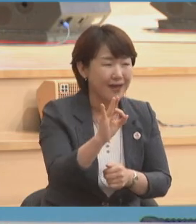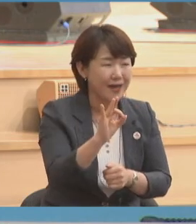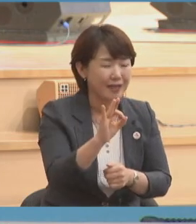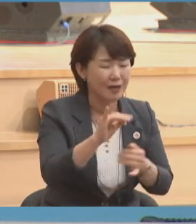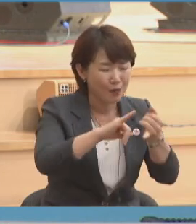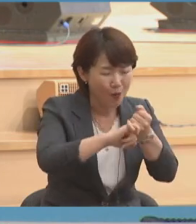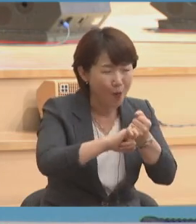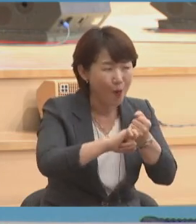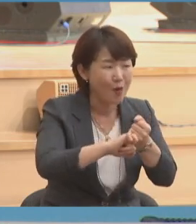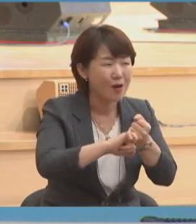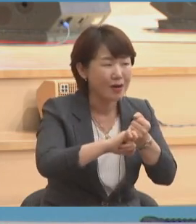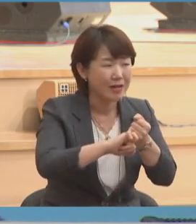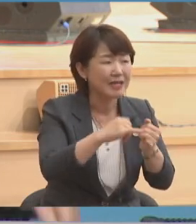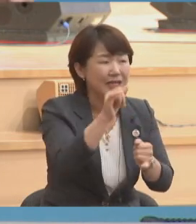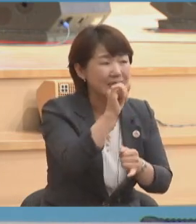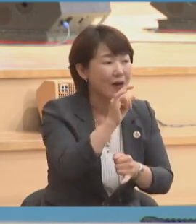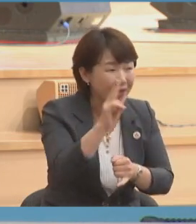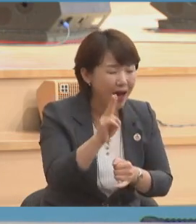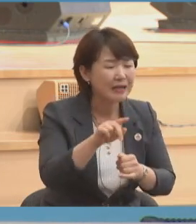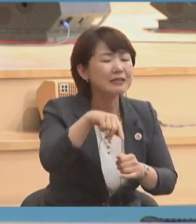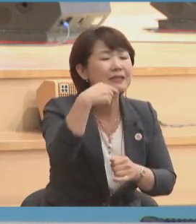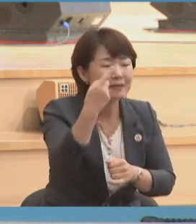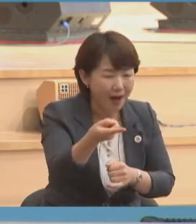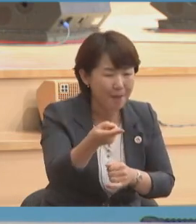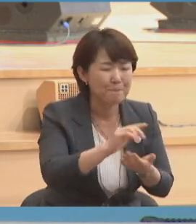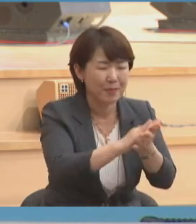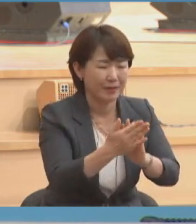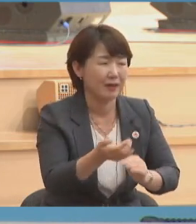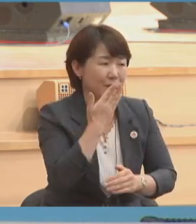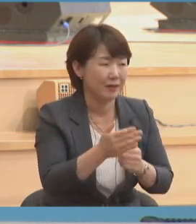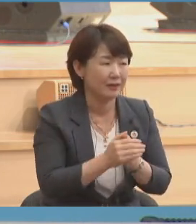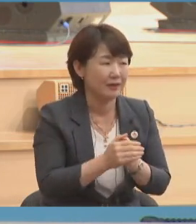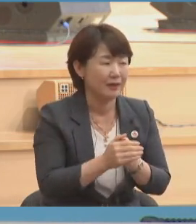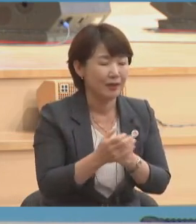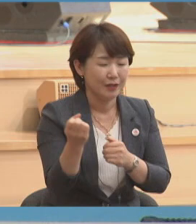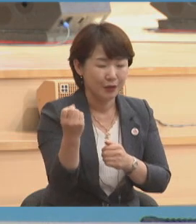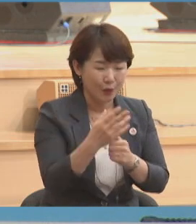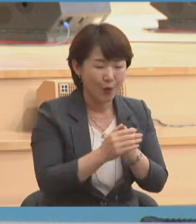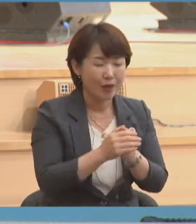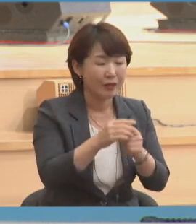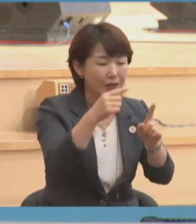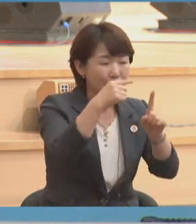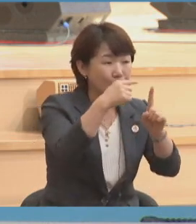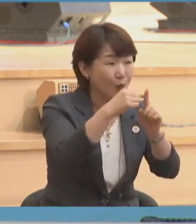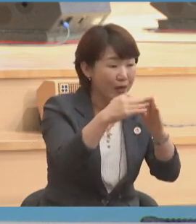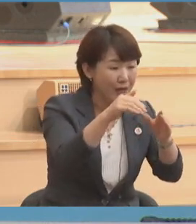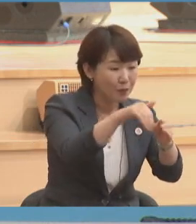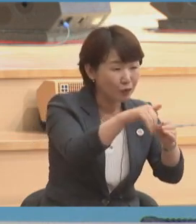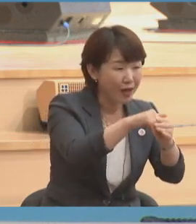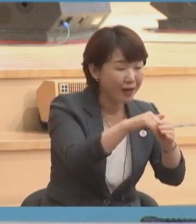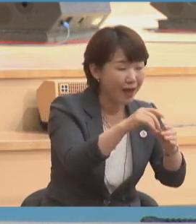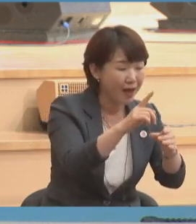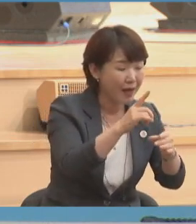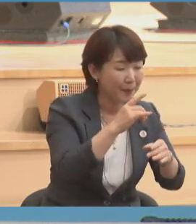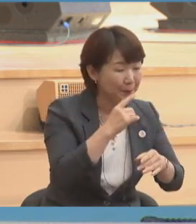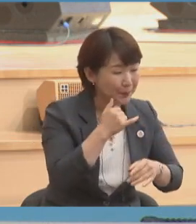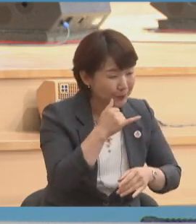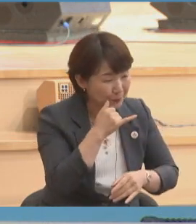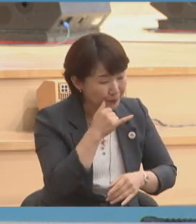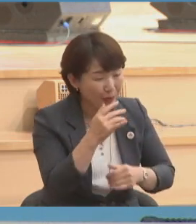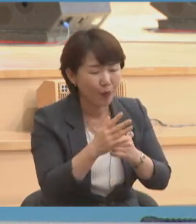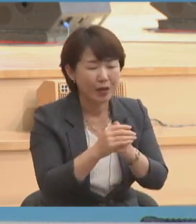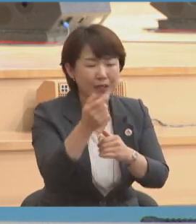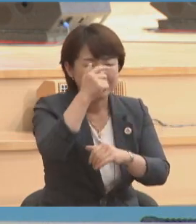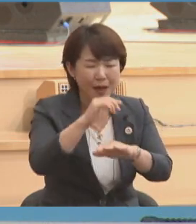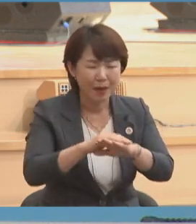거예요. 그러면서 기독교 문화에 젖어 있는 것과 예배 문화에 젖어 있는 것과